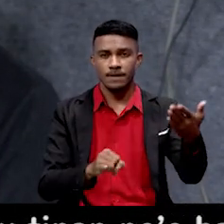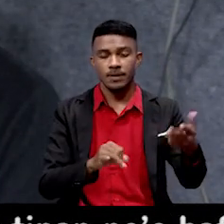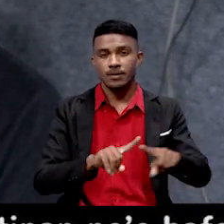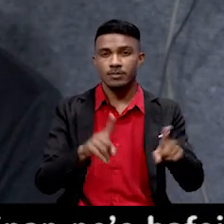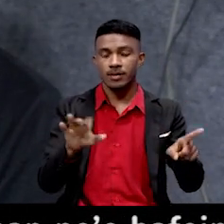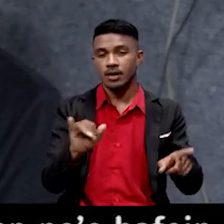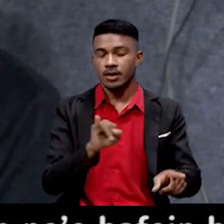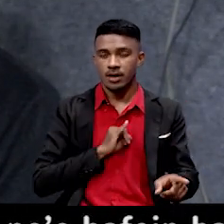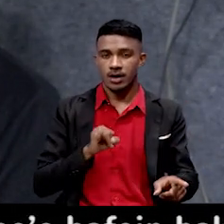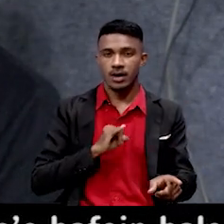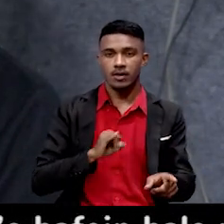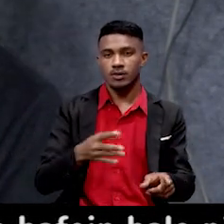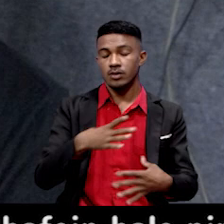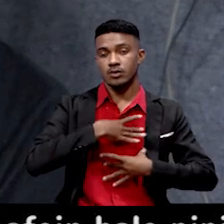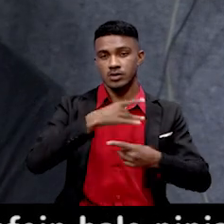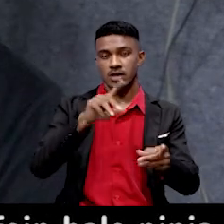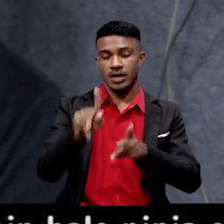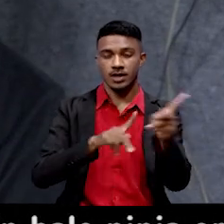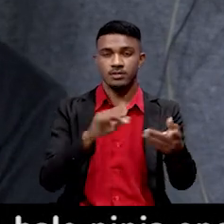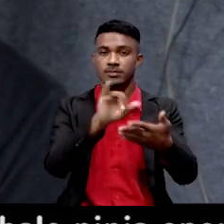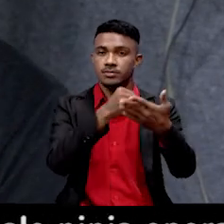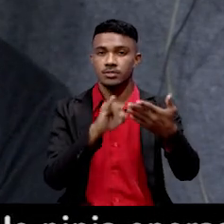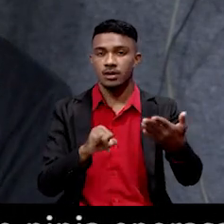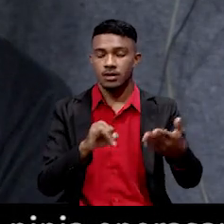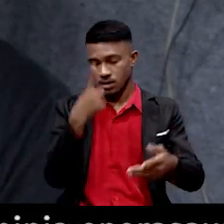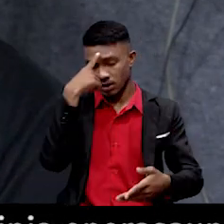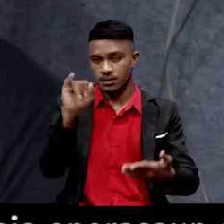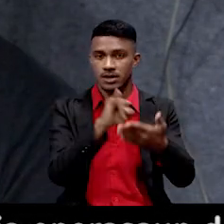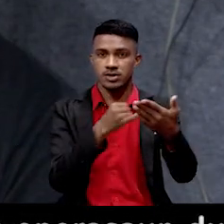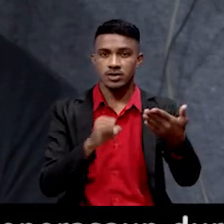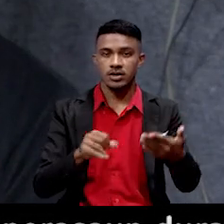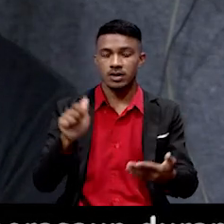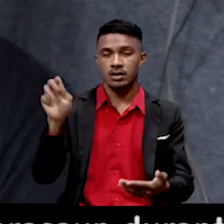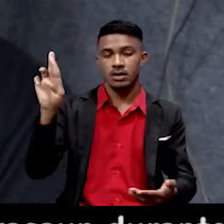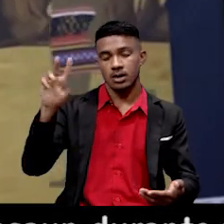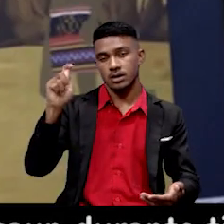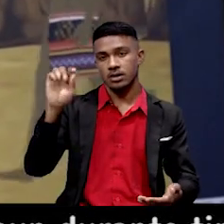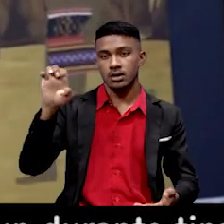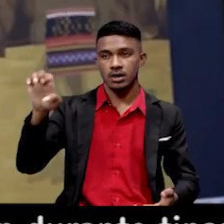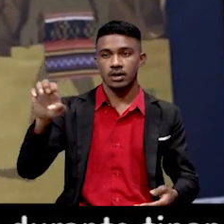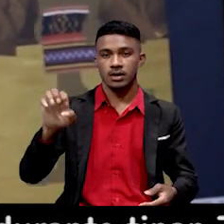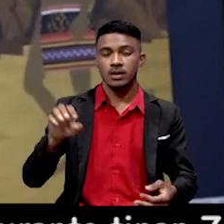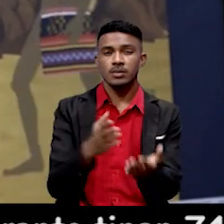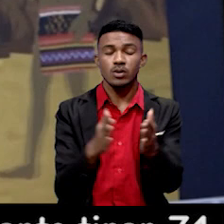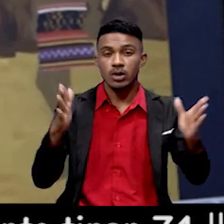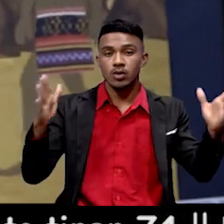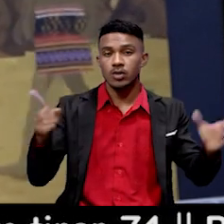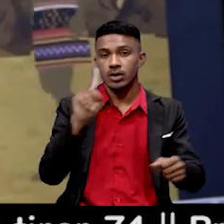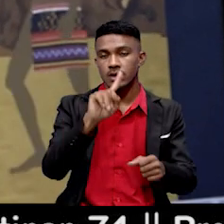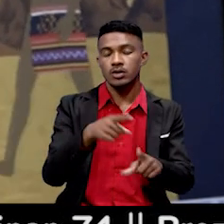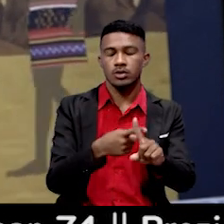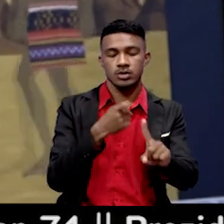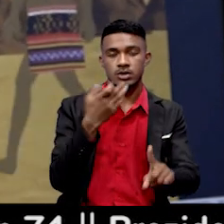hau ni espiritu atu desenyu buat sini. Tama desenyu ni emang dia arte. Arte ni sadar. Arte ni buat luang buat ini. Anta usunnya